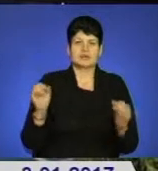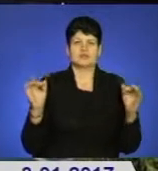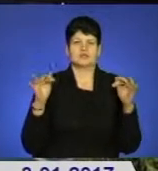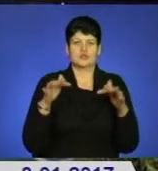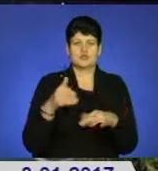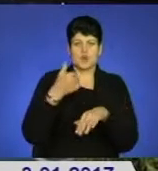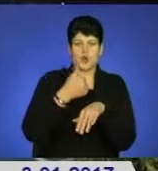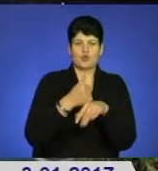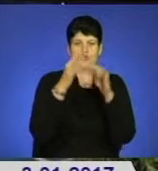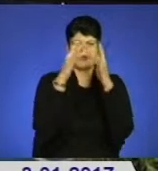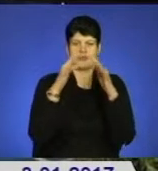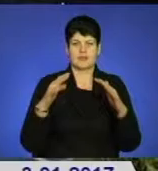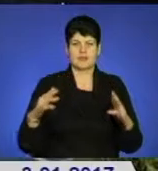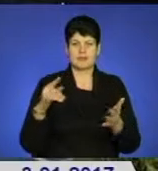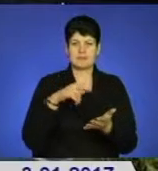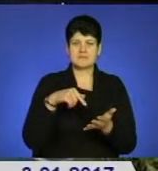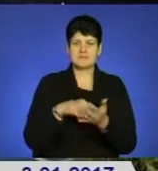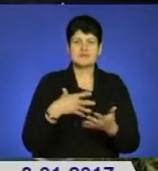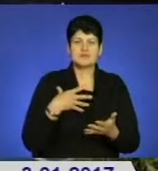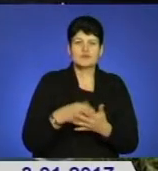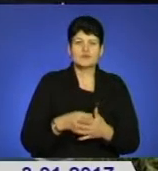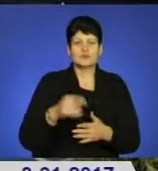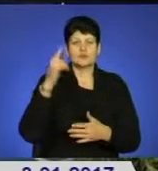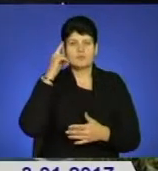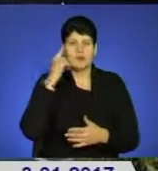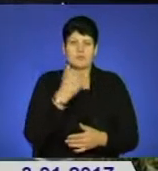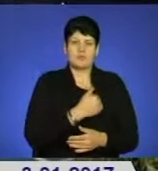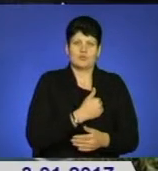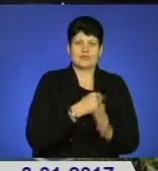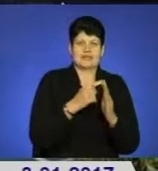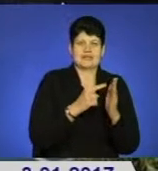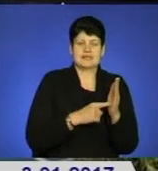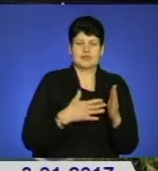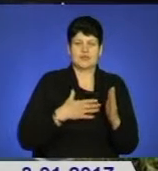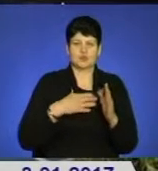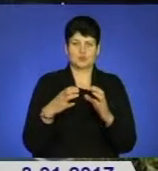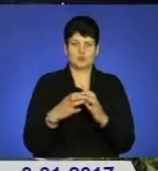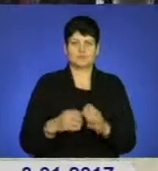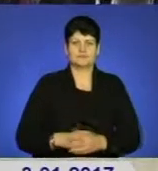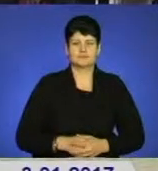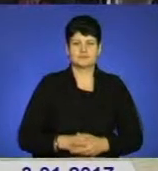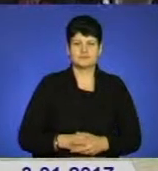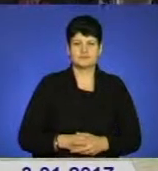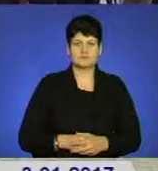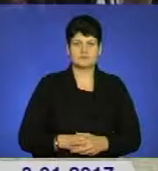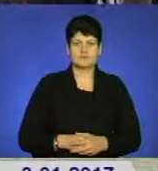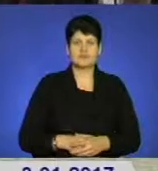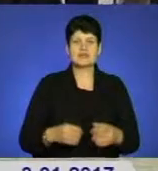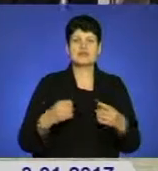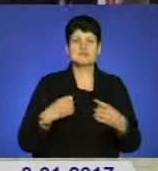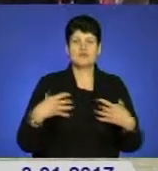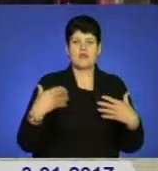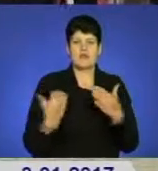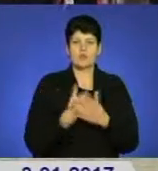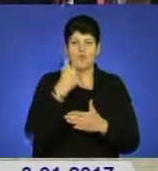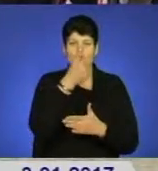біля головної ялинки міста. Своїми емоціями та побажаннями ділилися із нашою знімальною групою. Святкування Нового